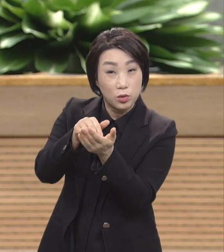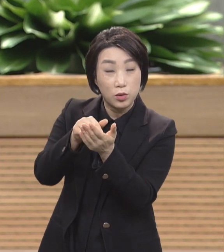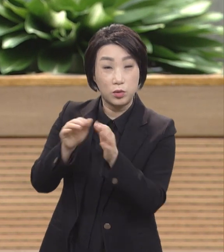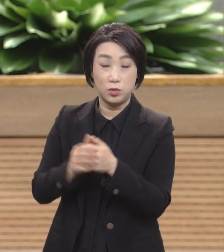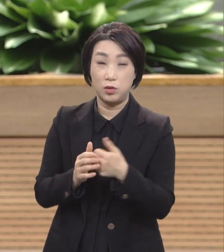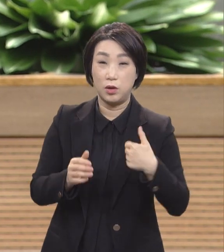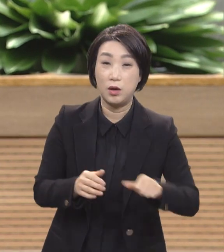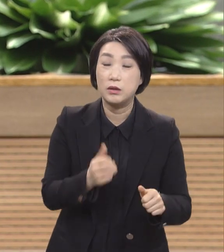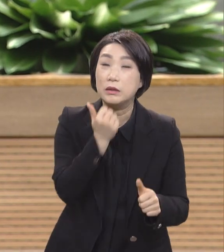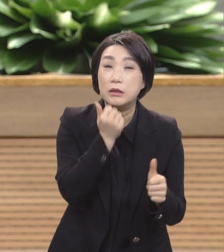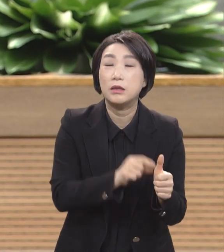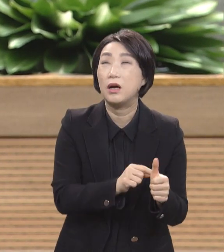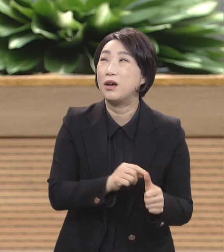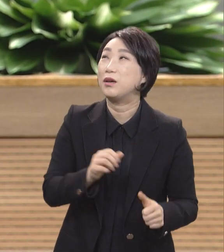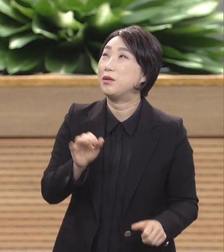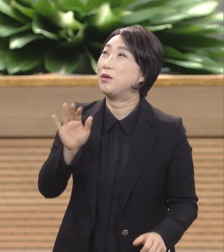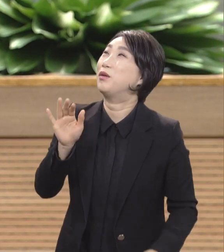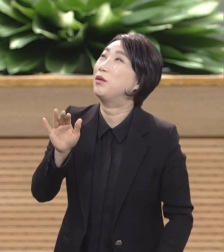아들이 그래요.